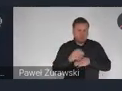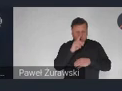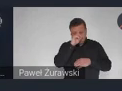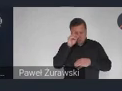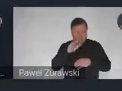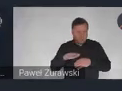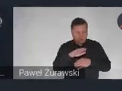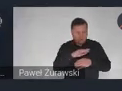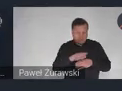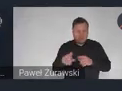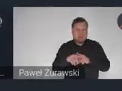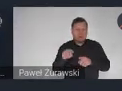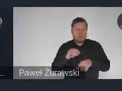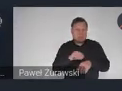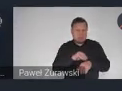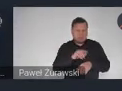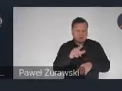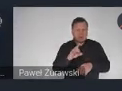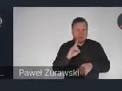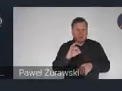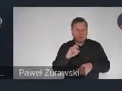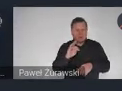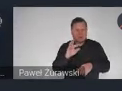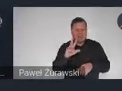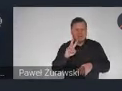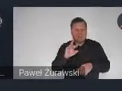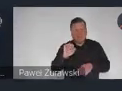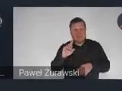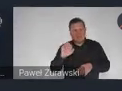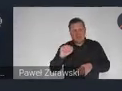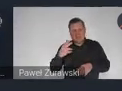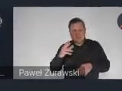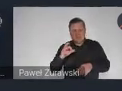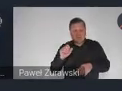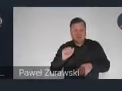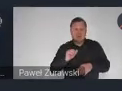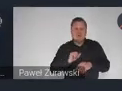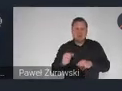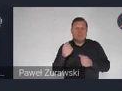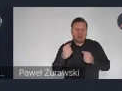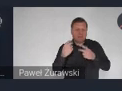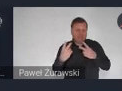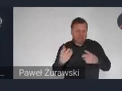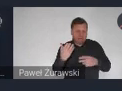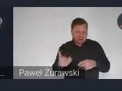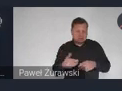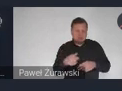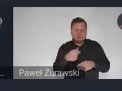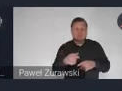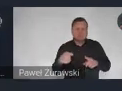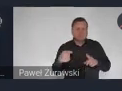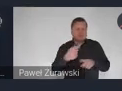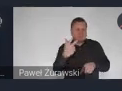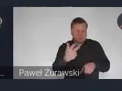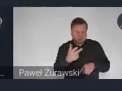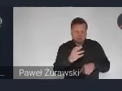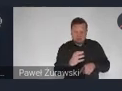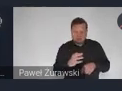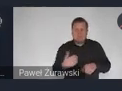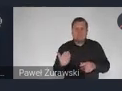oraz metody grundiwiańskiej A jest tutaj niezwykle istotna i w ramach priorytetu trzeciego